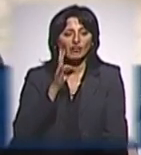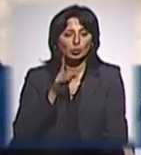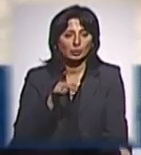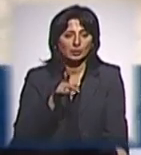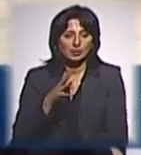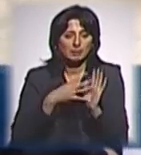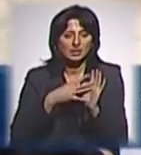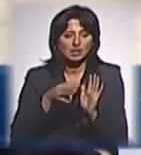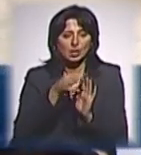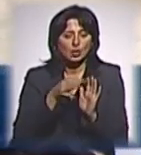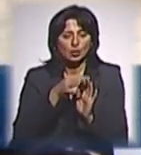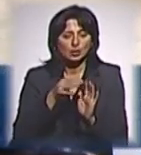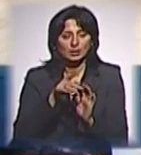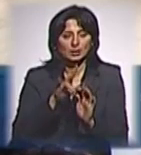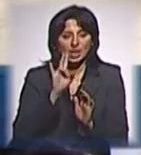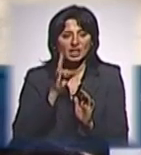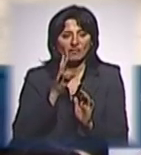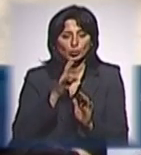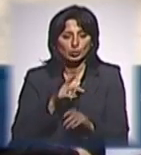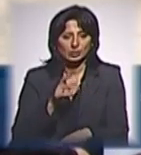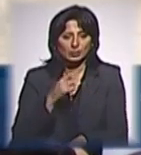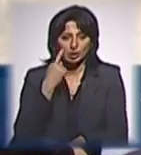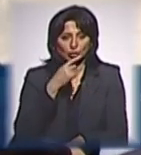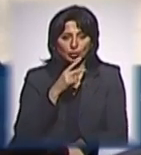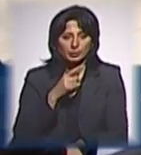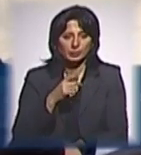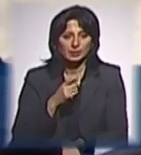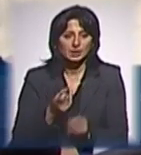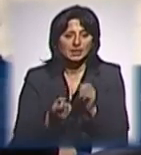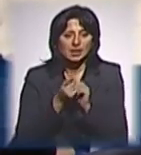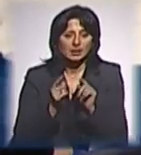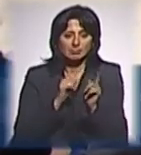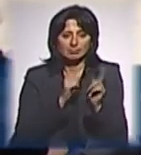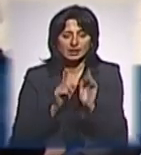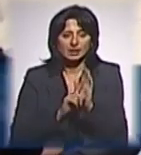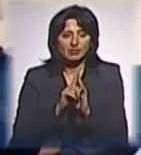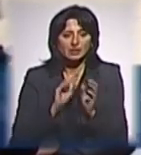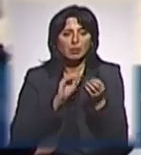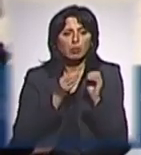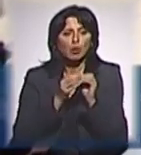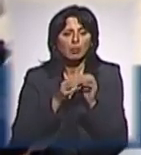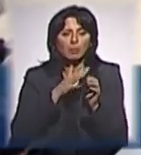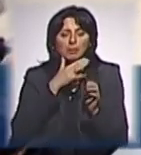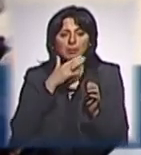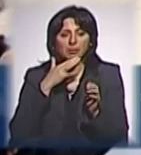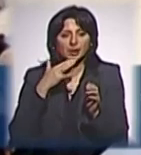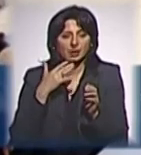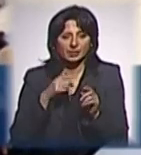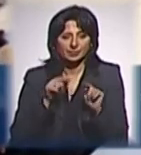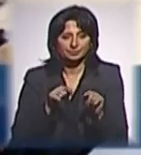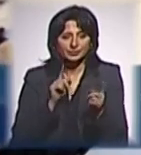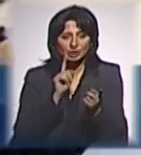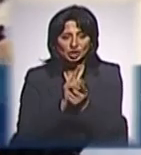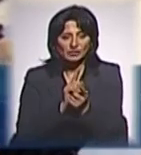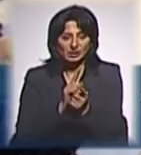ოლქს, მეცხრე ოლქია, მაჟორიტარობის კანდიდატი. არ ვიცი საიდან დავიწყო, მაგრამ იმდენი პრობლემა დაგროვდა დღესაც აი